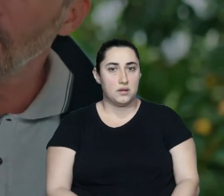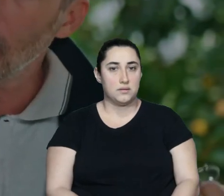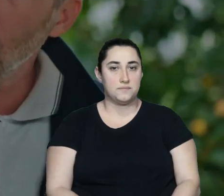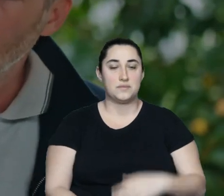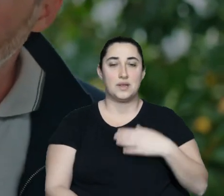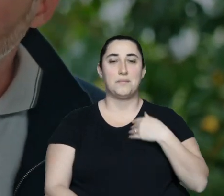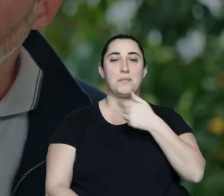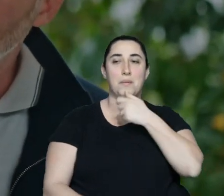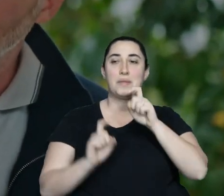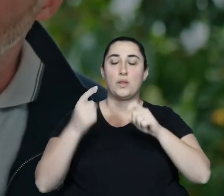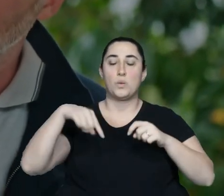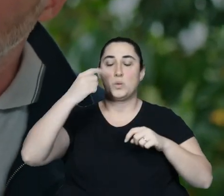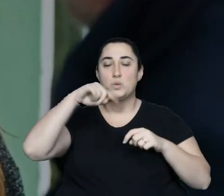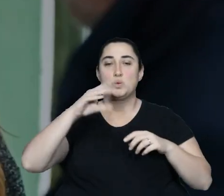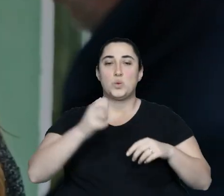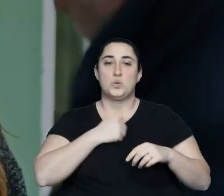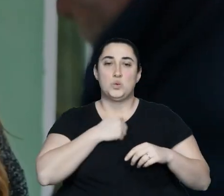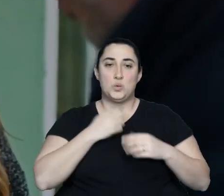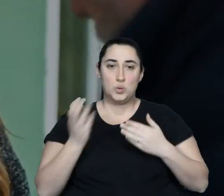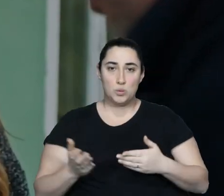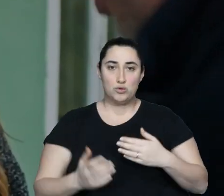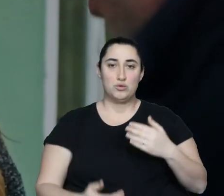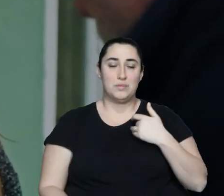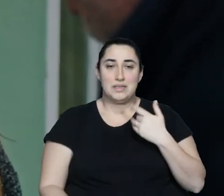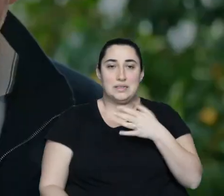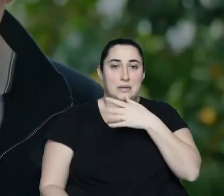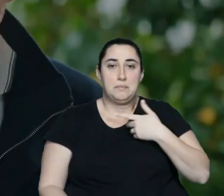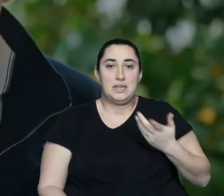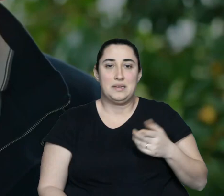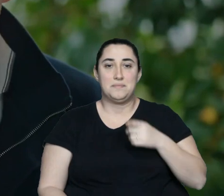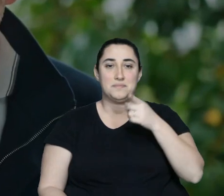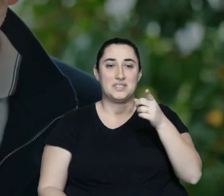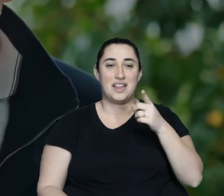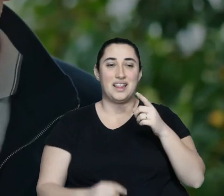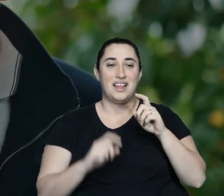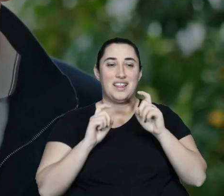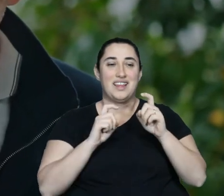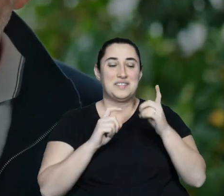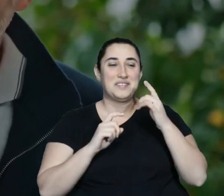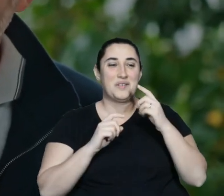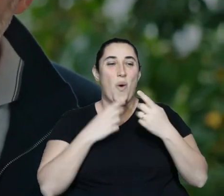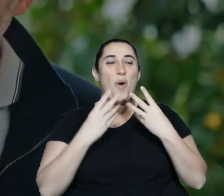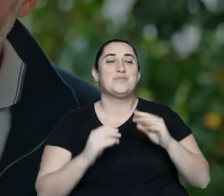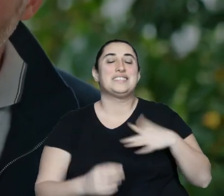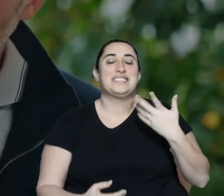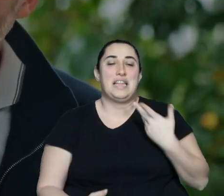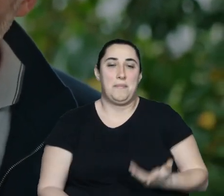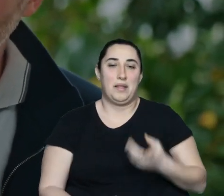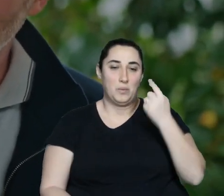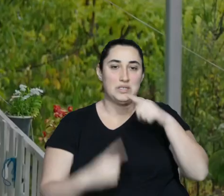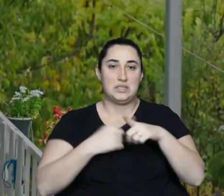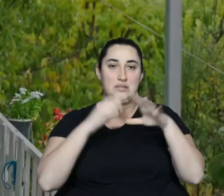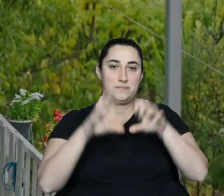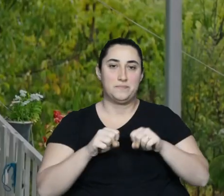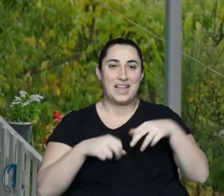Ya babam dedikodulardan dolayı çok üzüldü. Ben de ne bileyim, senin adını böyle yakışıksız şeylerle anılsın istemedim. Buraya